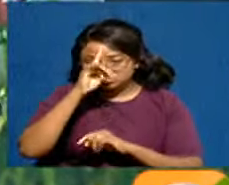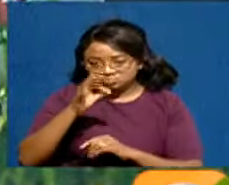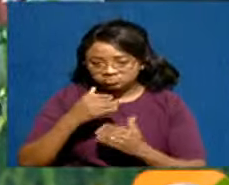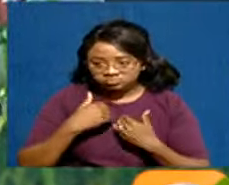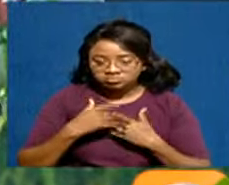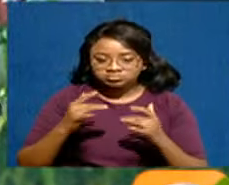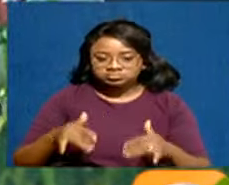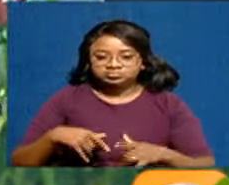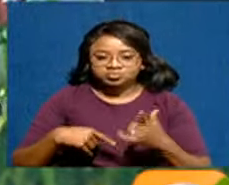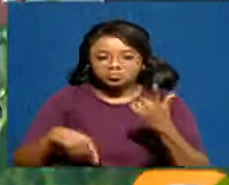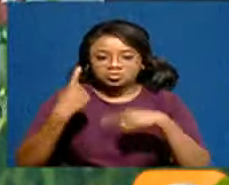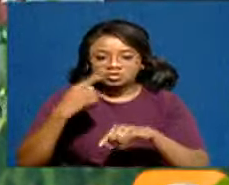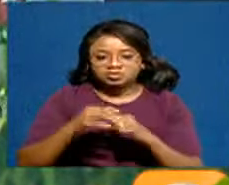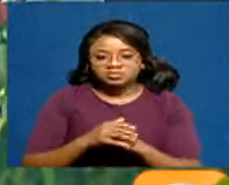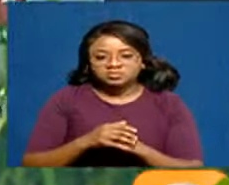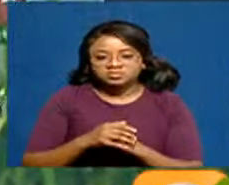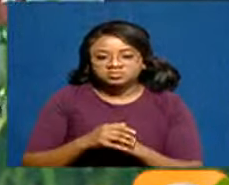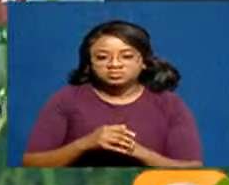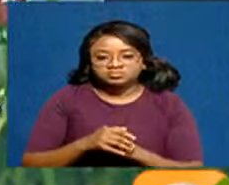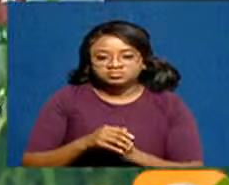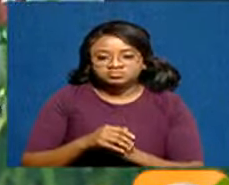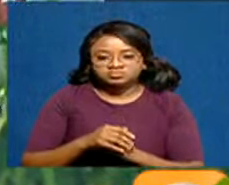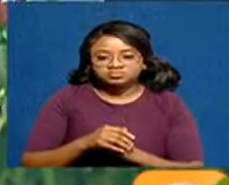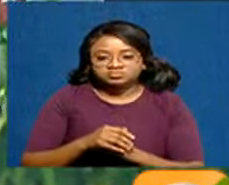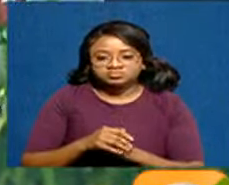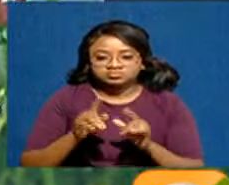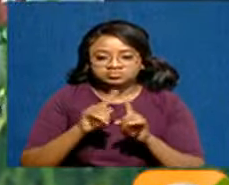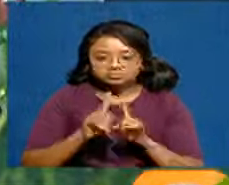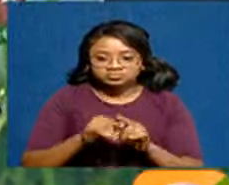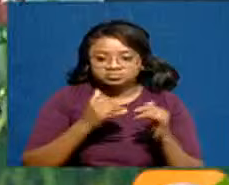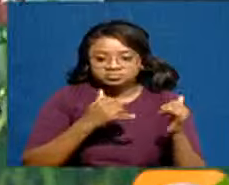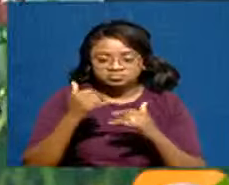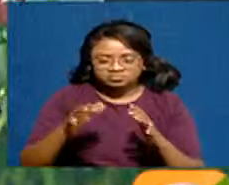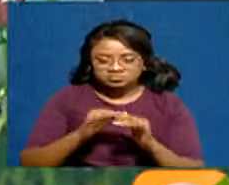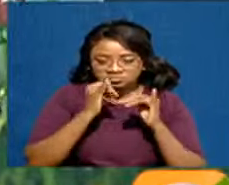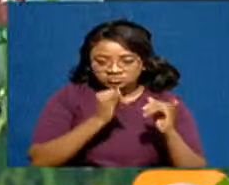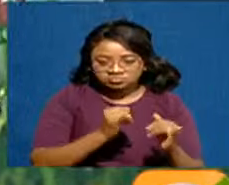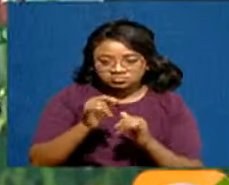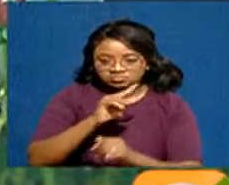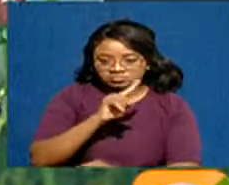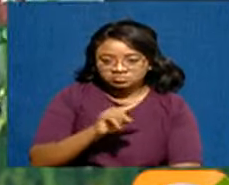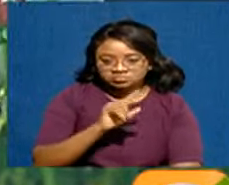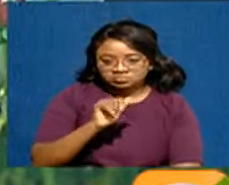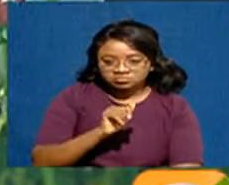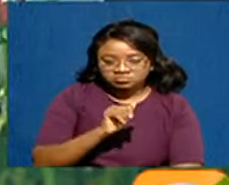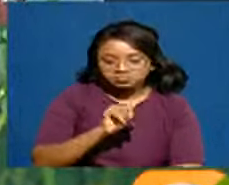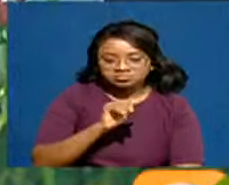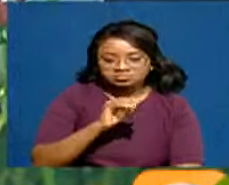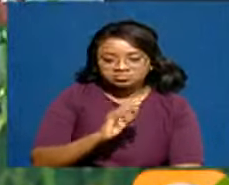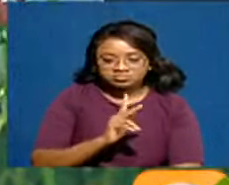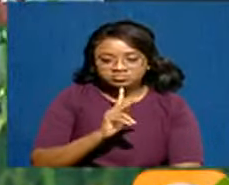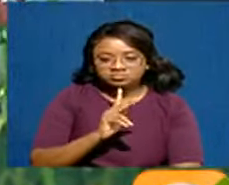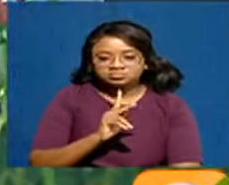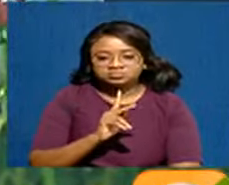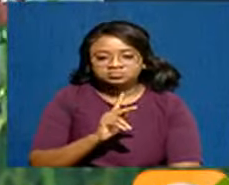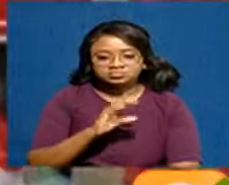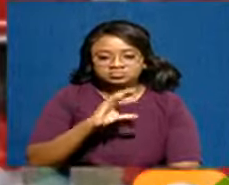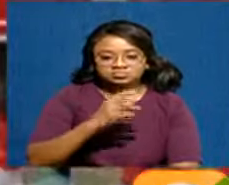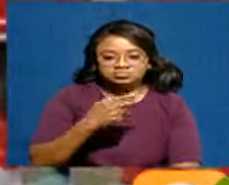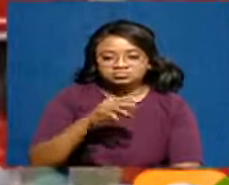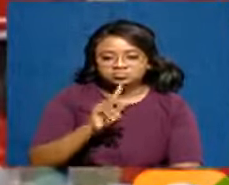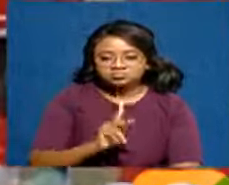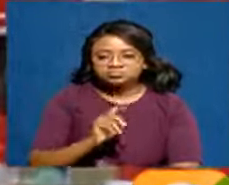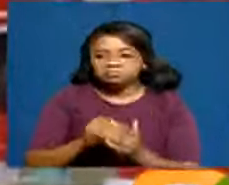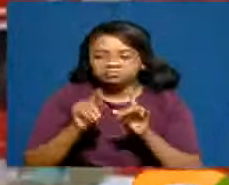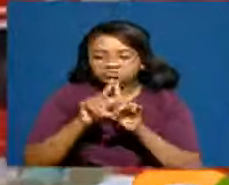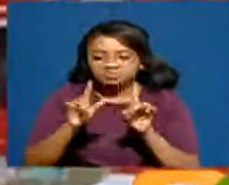mwaka 2024. Wachezaji wapya Zach Vaina na Tobias Nost pia wanashaka kwa sababu zisizojulikana. Mapema wiki